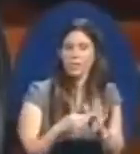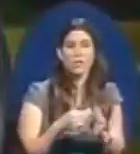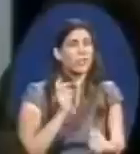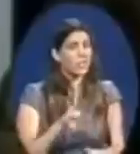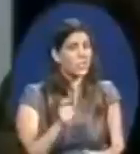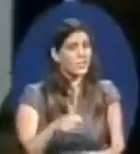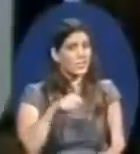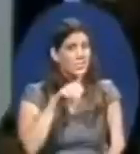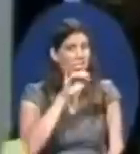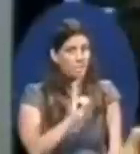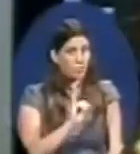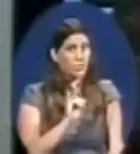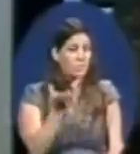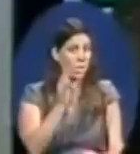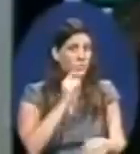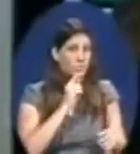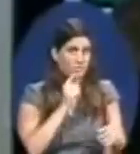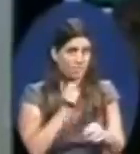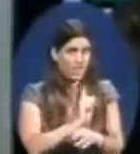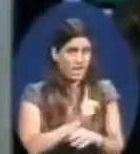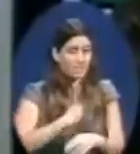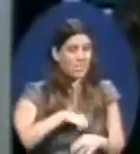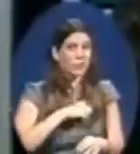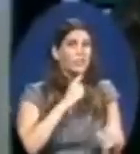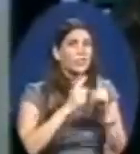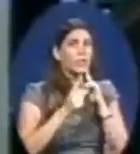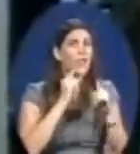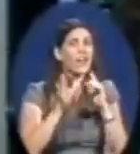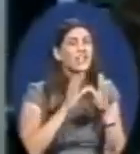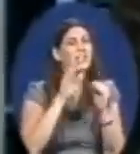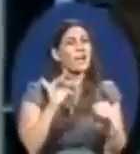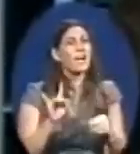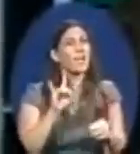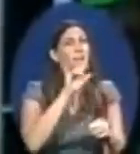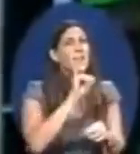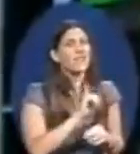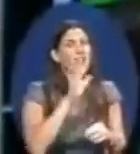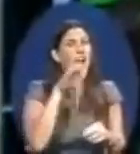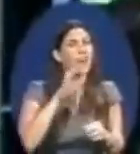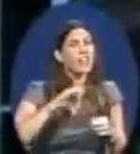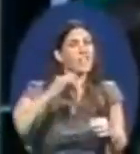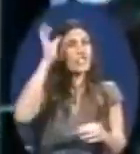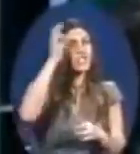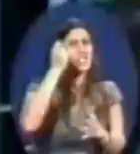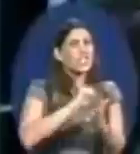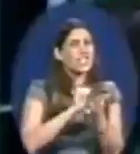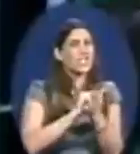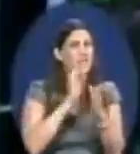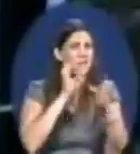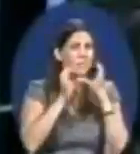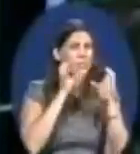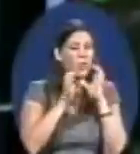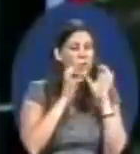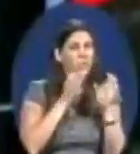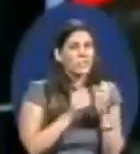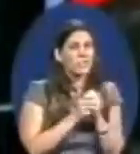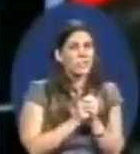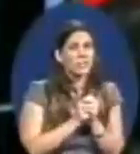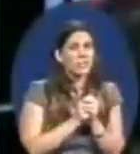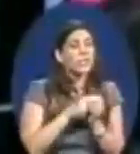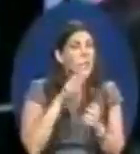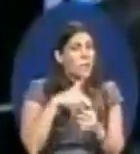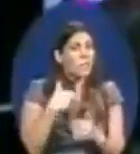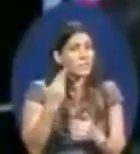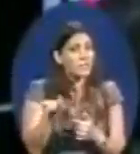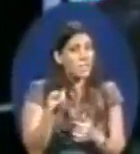הכנסת יחימוביץ, בעוד דקה אנחנו נשוחח עם חיים יבין על כמעט הייתי אומר, האינפלציה של עיתונאים בתקשורת. גם נדמה